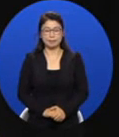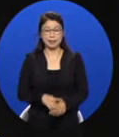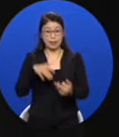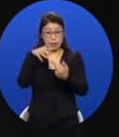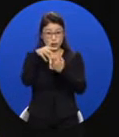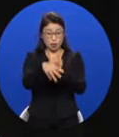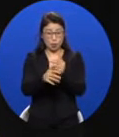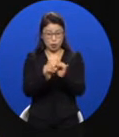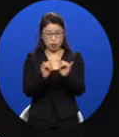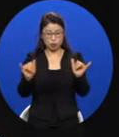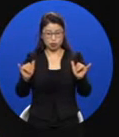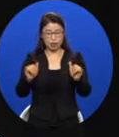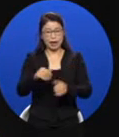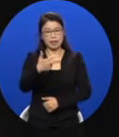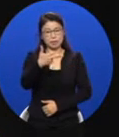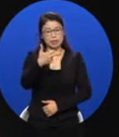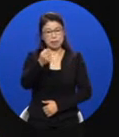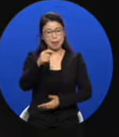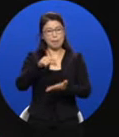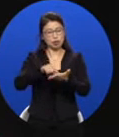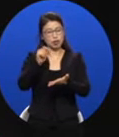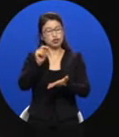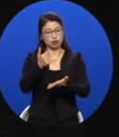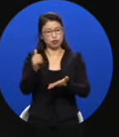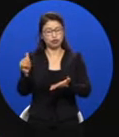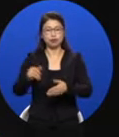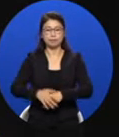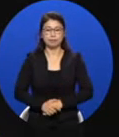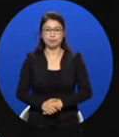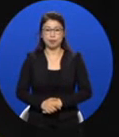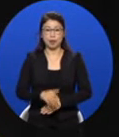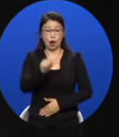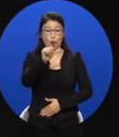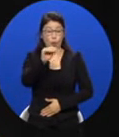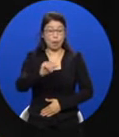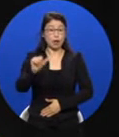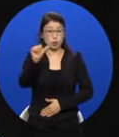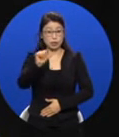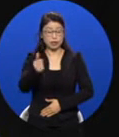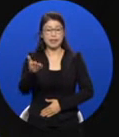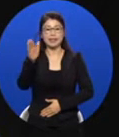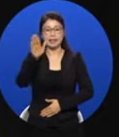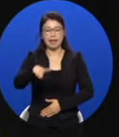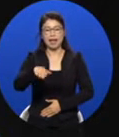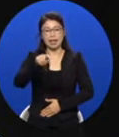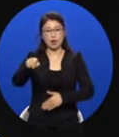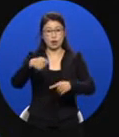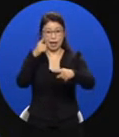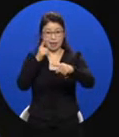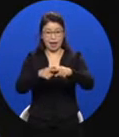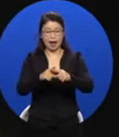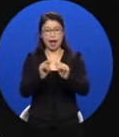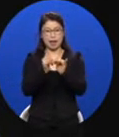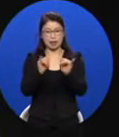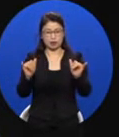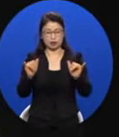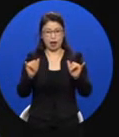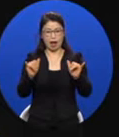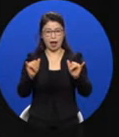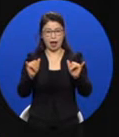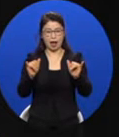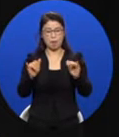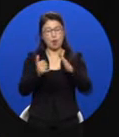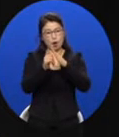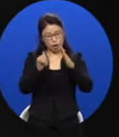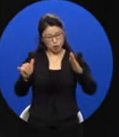서귀포의 인구가 한 17만 명이 넘어서고 있습니다. 한 5만 5천인데 여기에다가 인구가 한 뭐